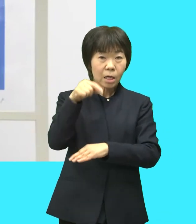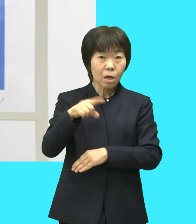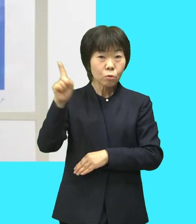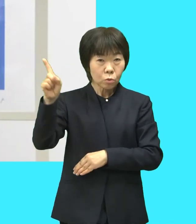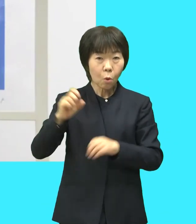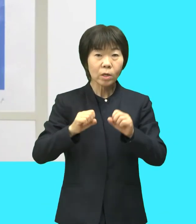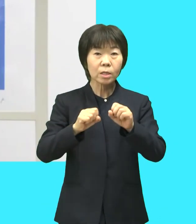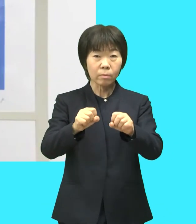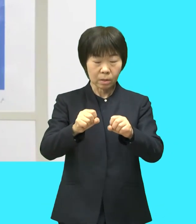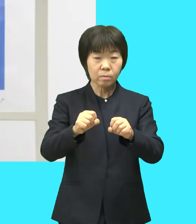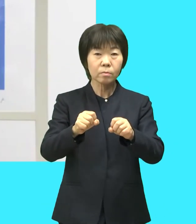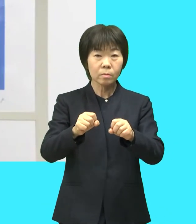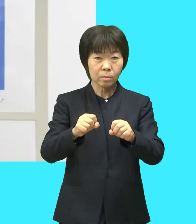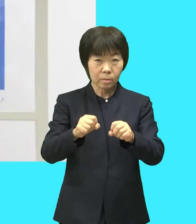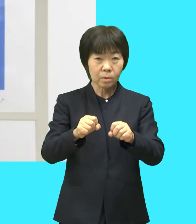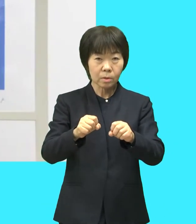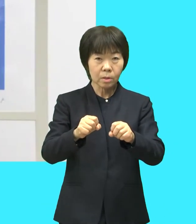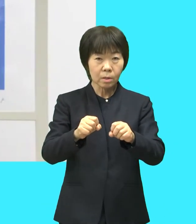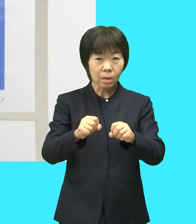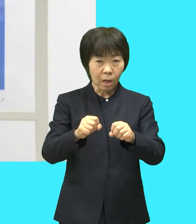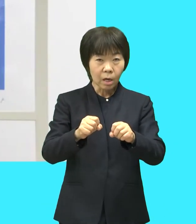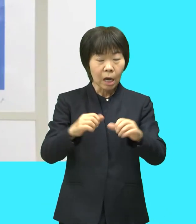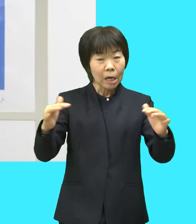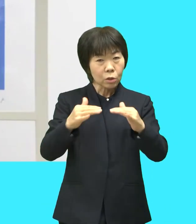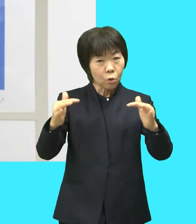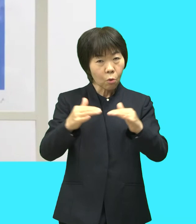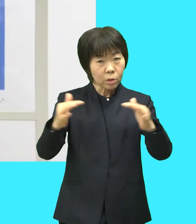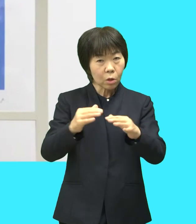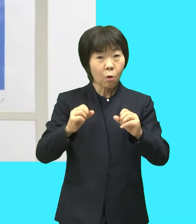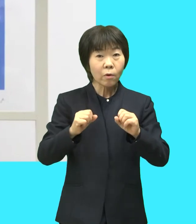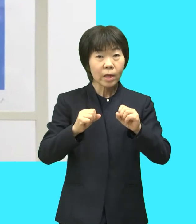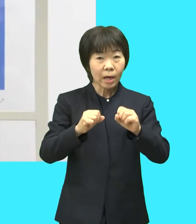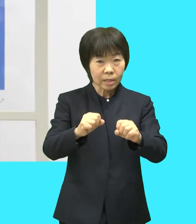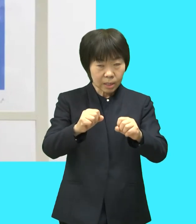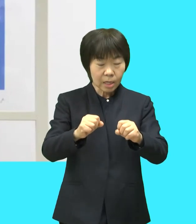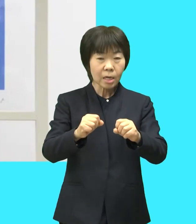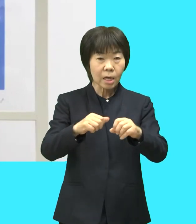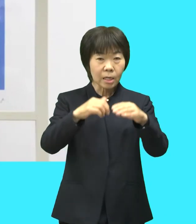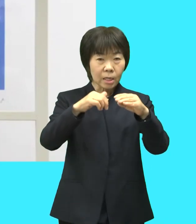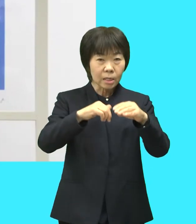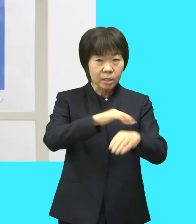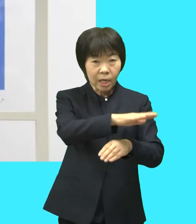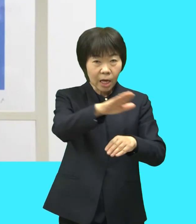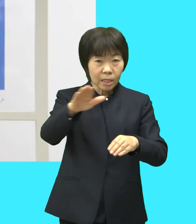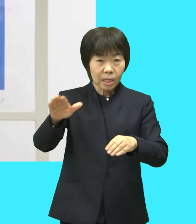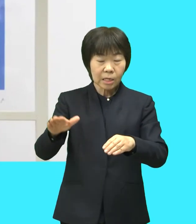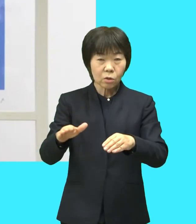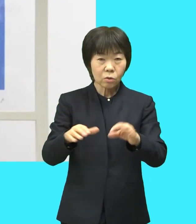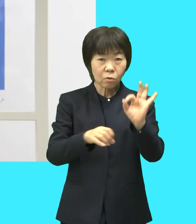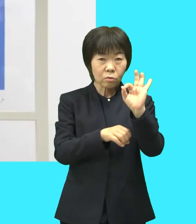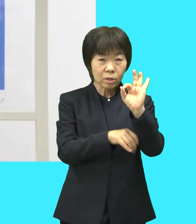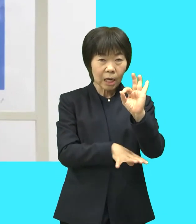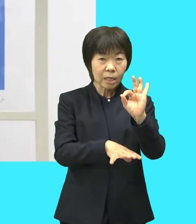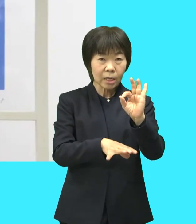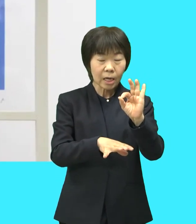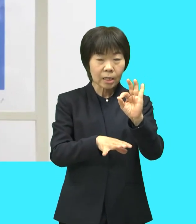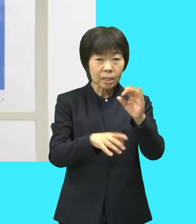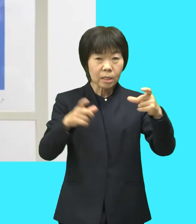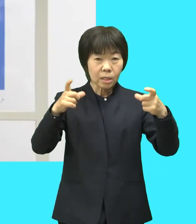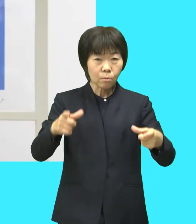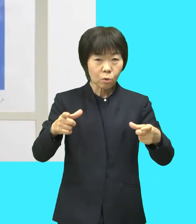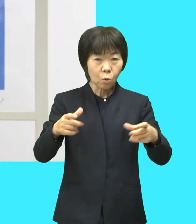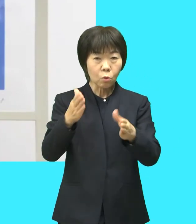ますが、再三再四政府とは協議を行って、全体としての財源規模をしっかり準備をしても